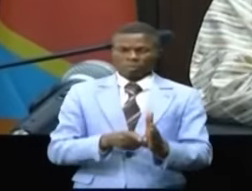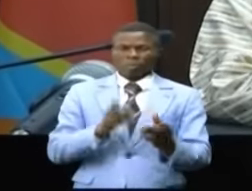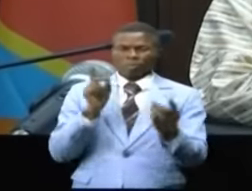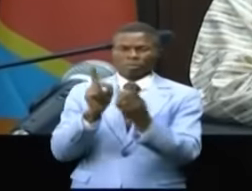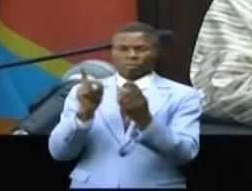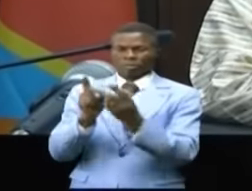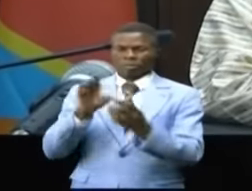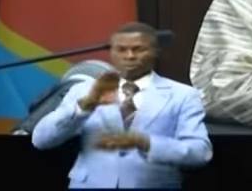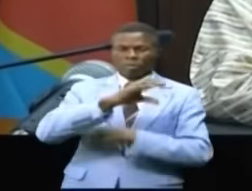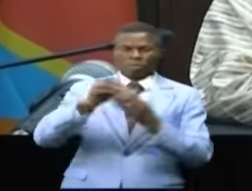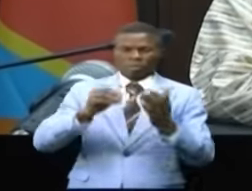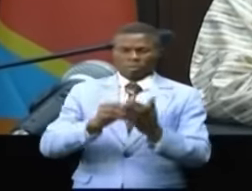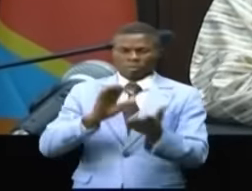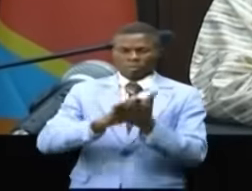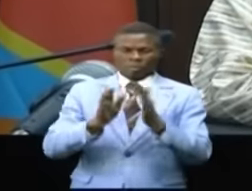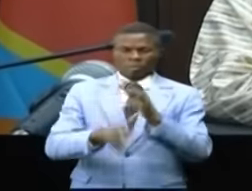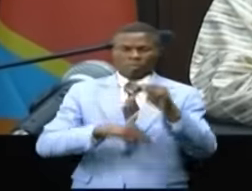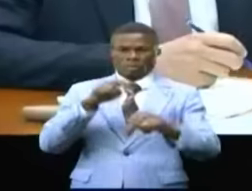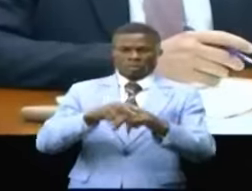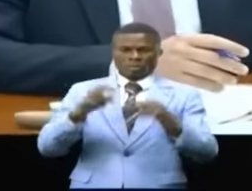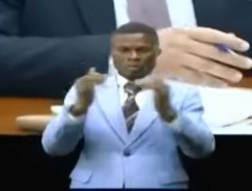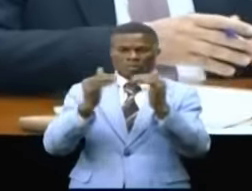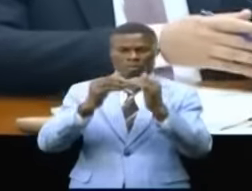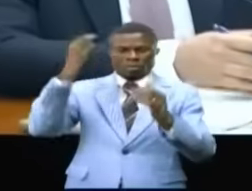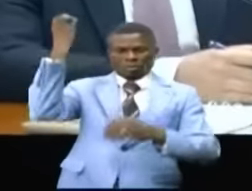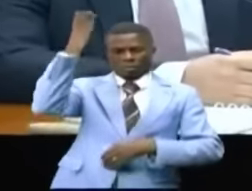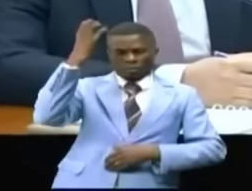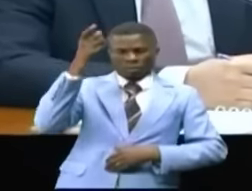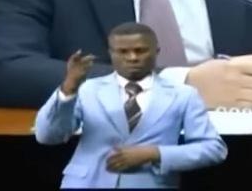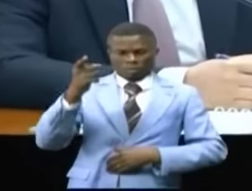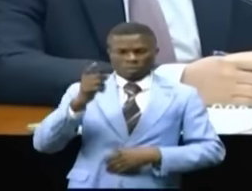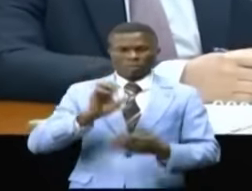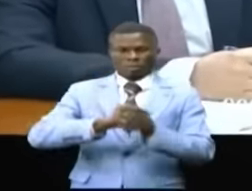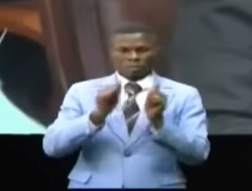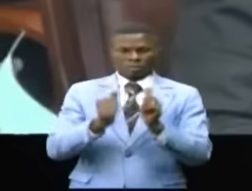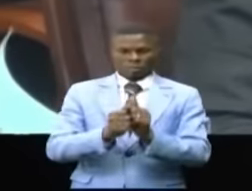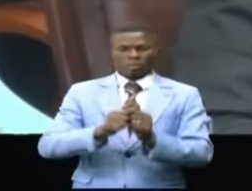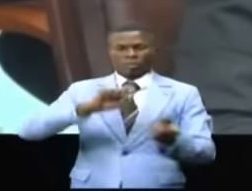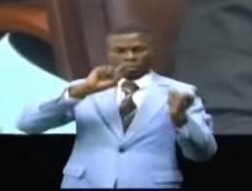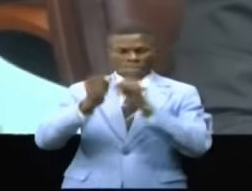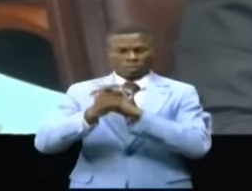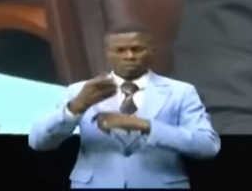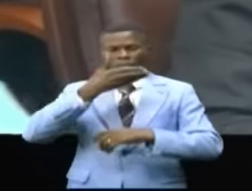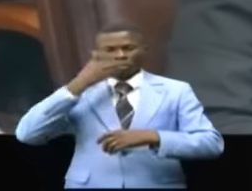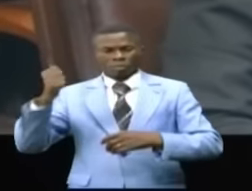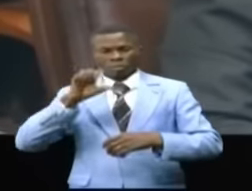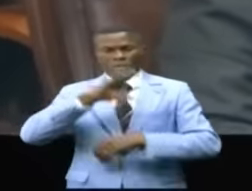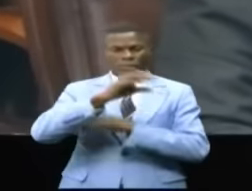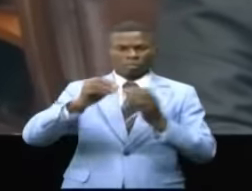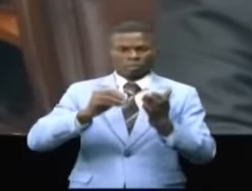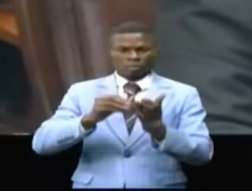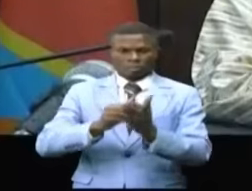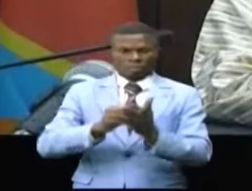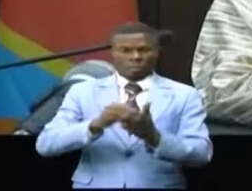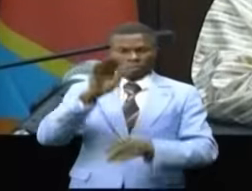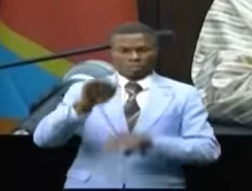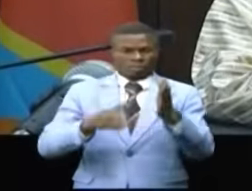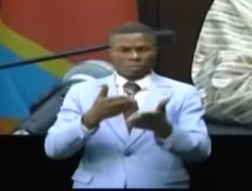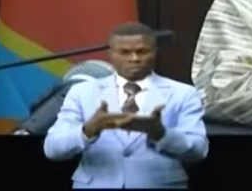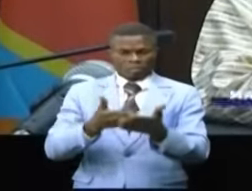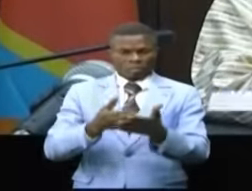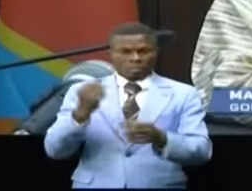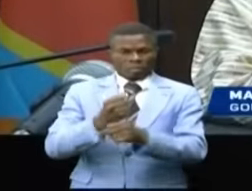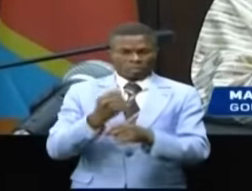Banque centrale aux normes internationales. Et dans ce processus-là, de moderniser la Banque centrale. Et dans cette démarche, nous